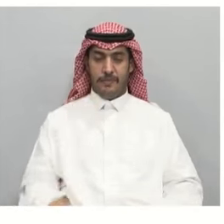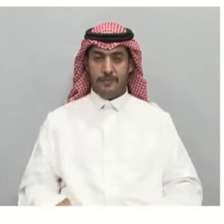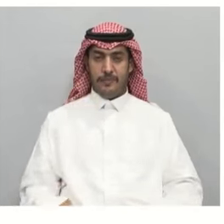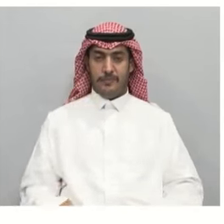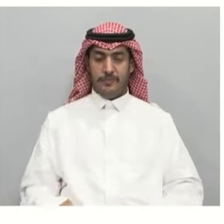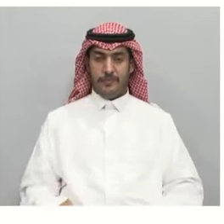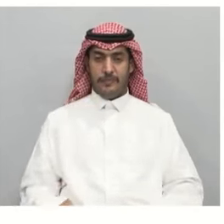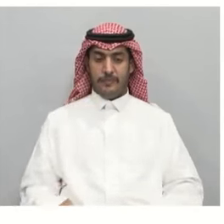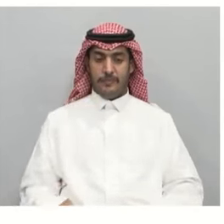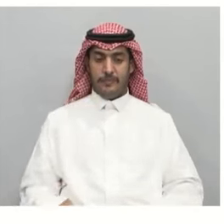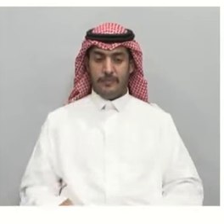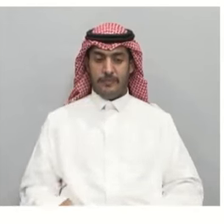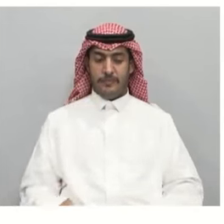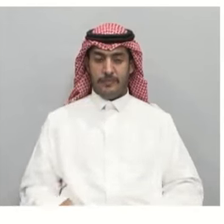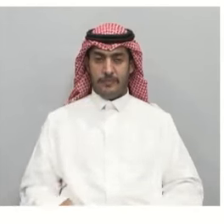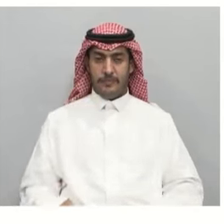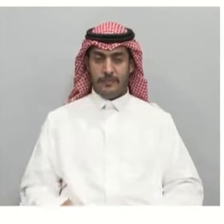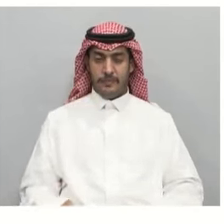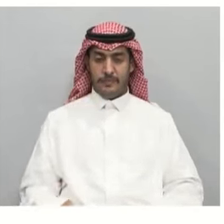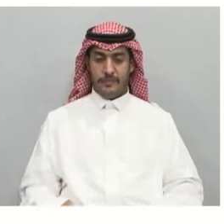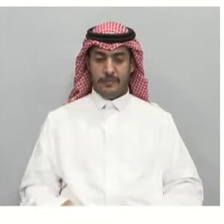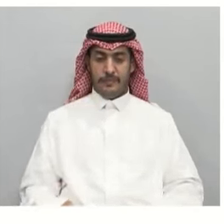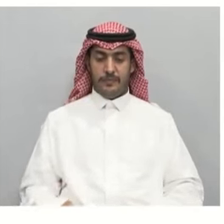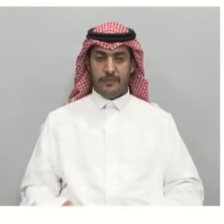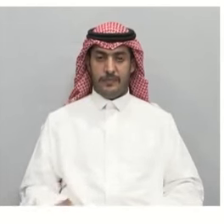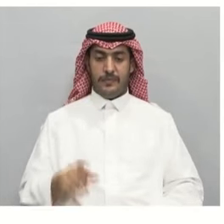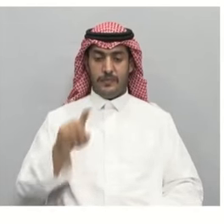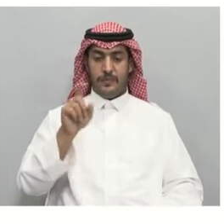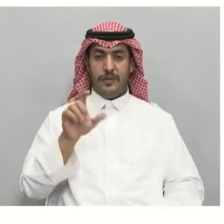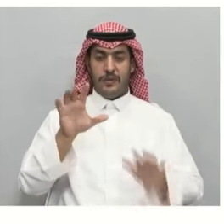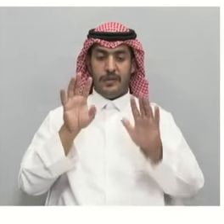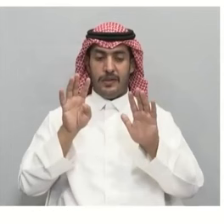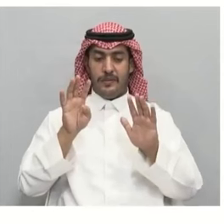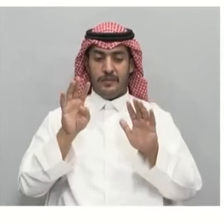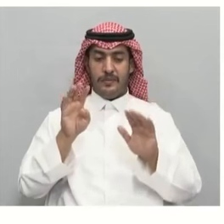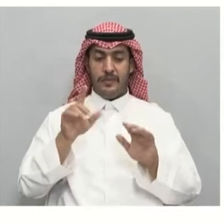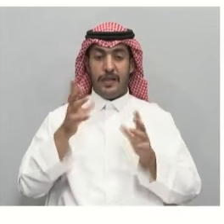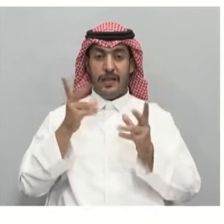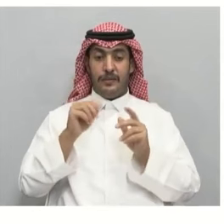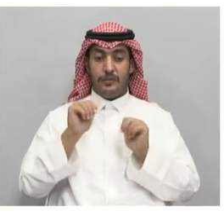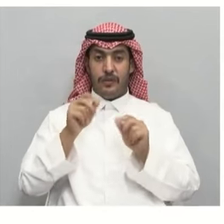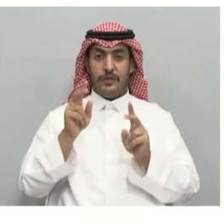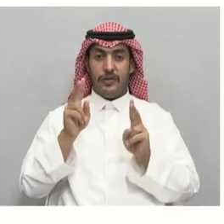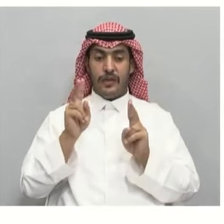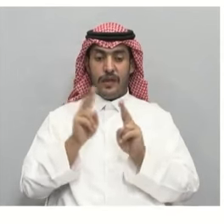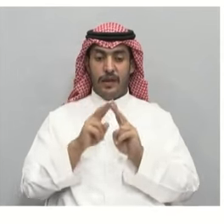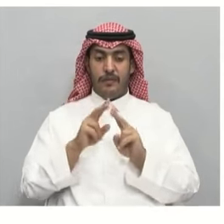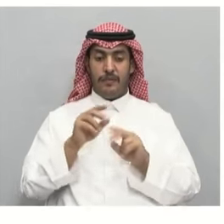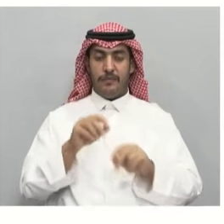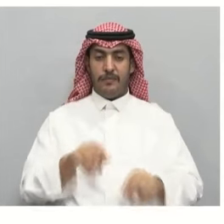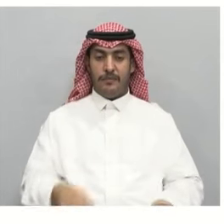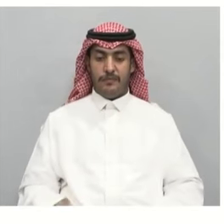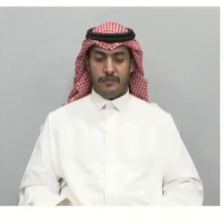يعني 9.9 طيب نجي نتكلم عن رقم 19 احسب الجهد الان يحسب يبغى